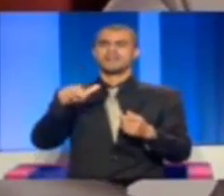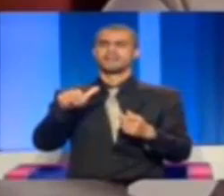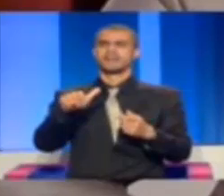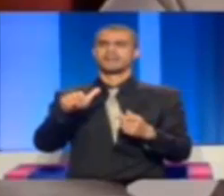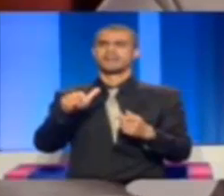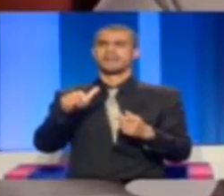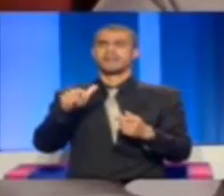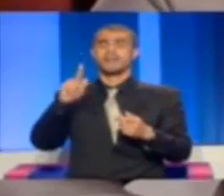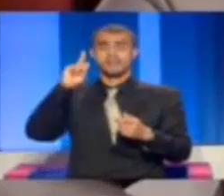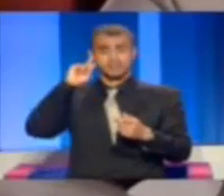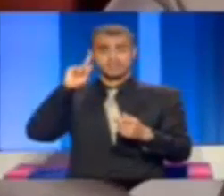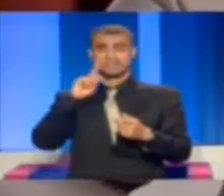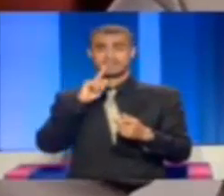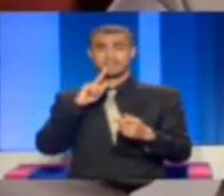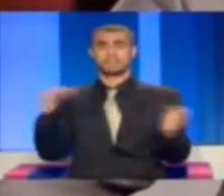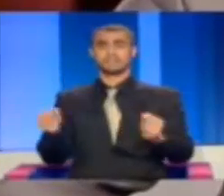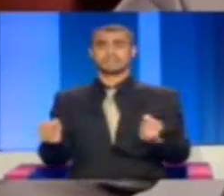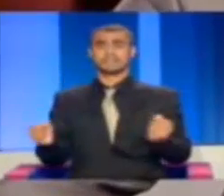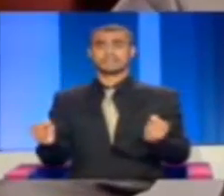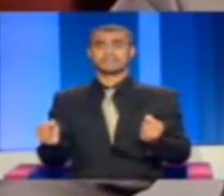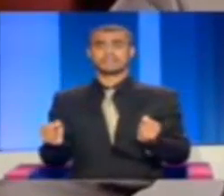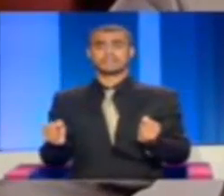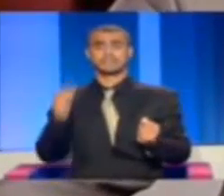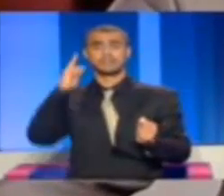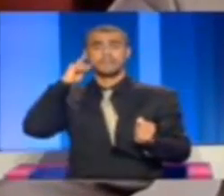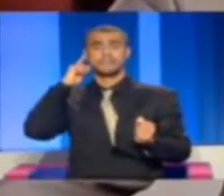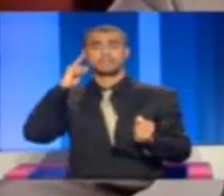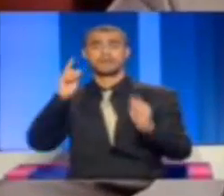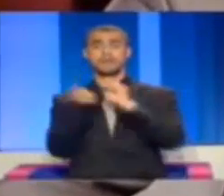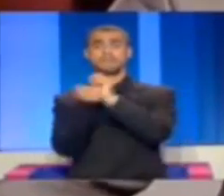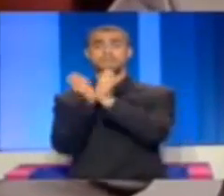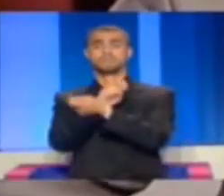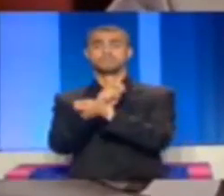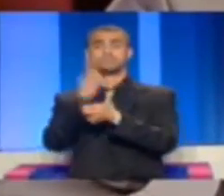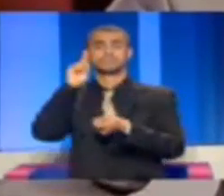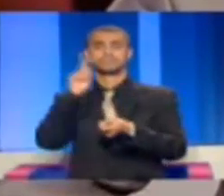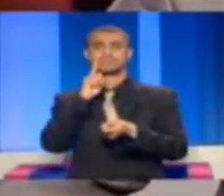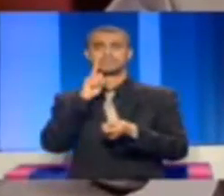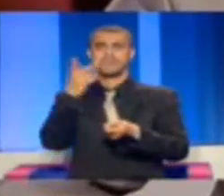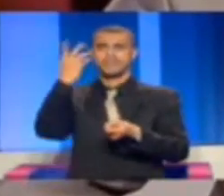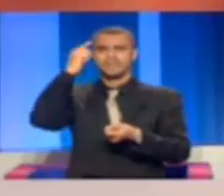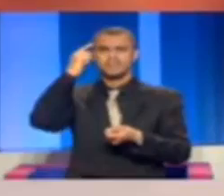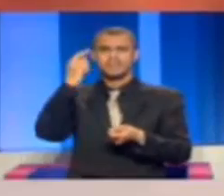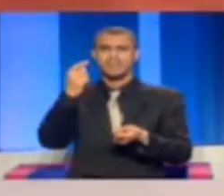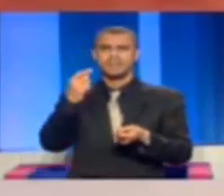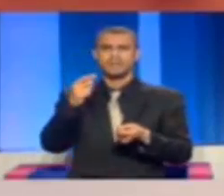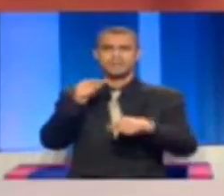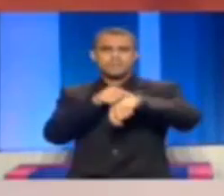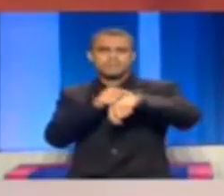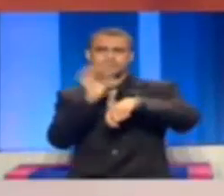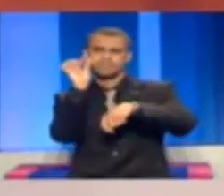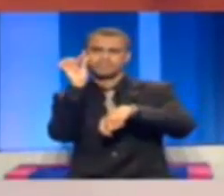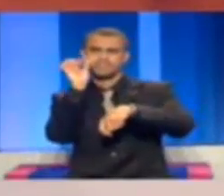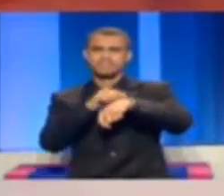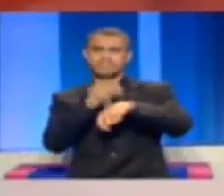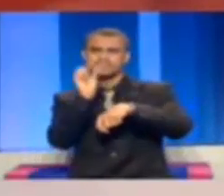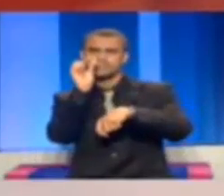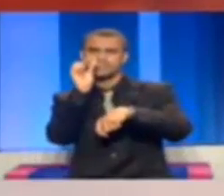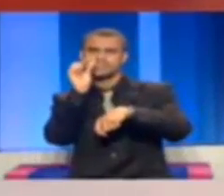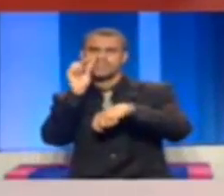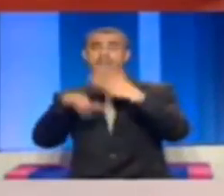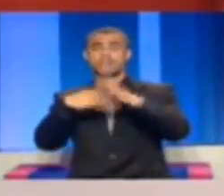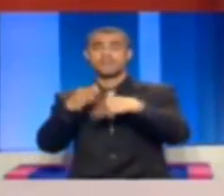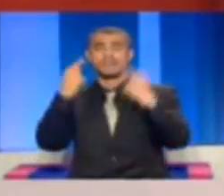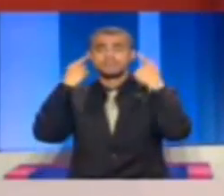اللي بما فيهم الناس اللي كيكون عندهم حتى صمم هيستيري، يعني حتى هذا نوع من، ولكن هذا مجرد عرض يعني ديال المرض الهستيريا كيقدر من